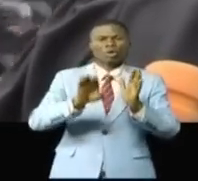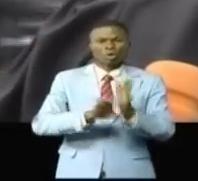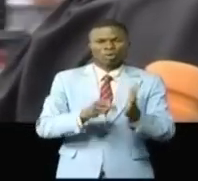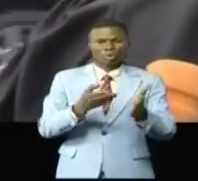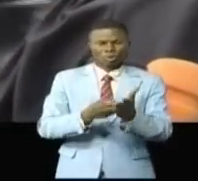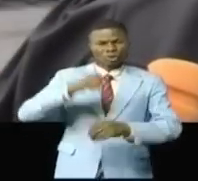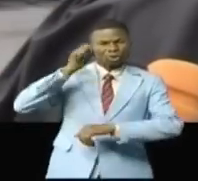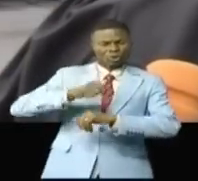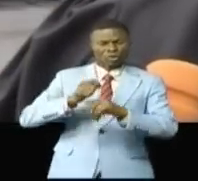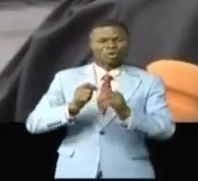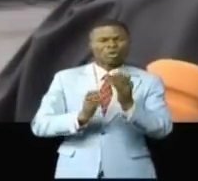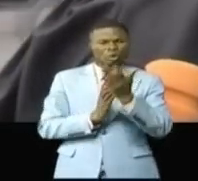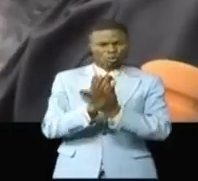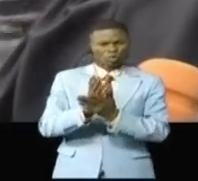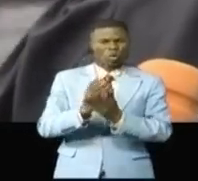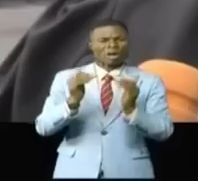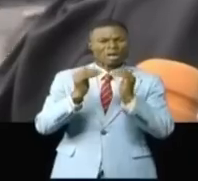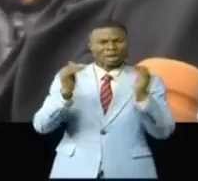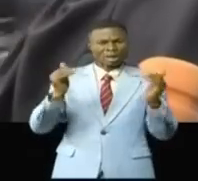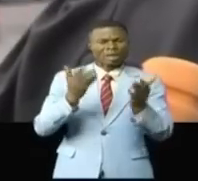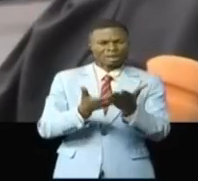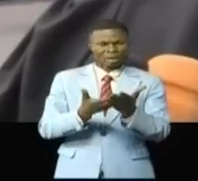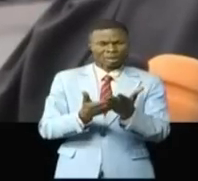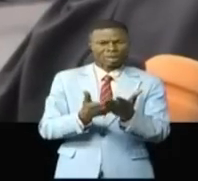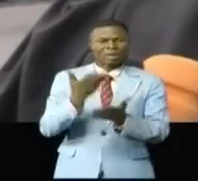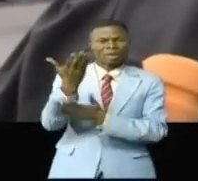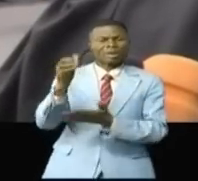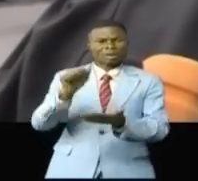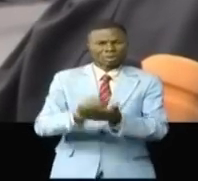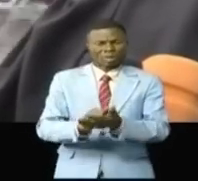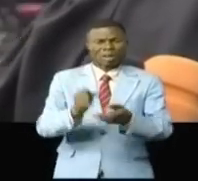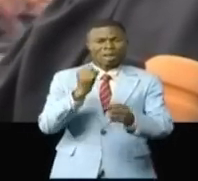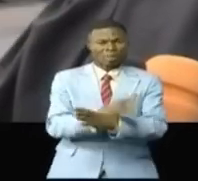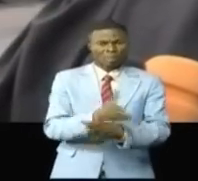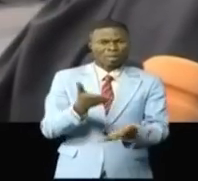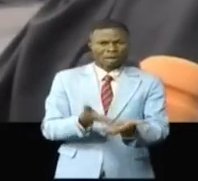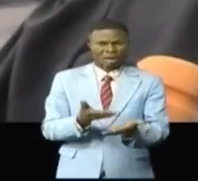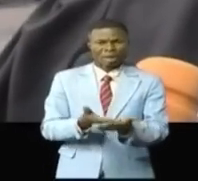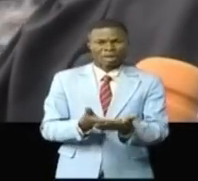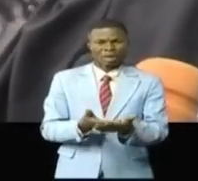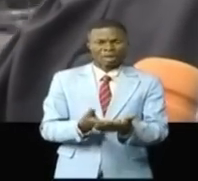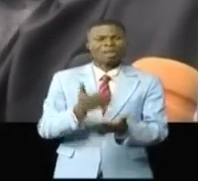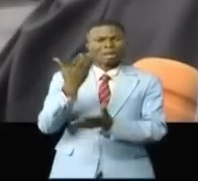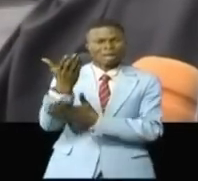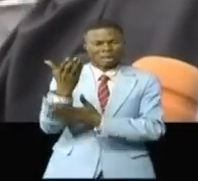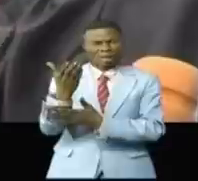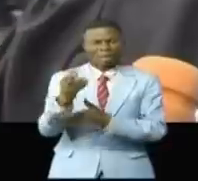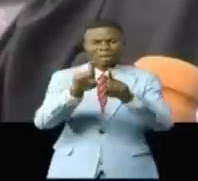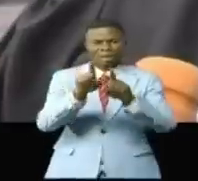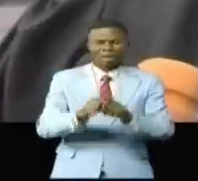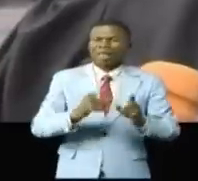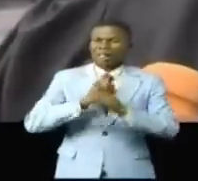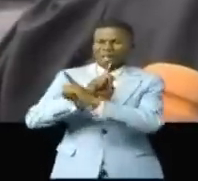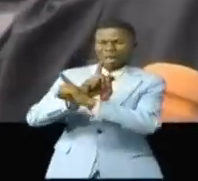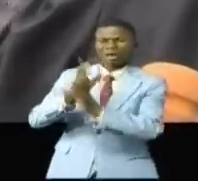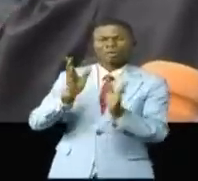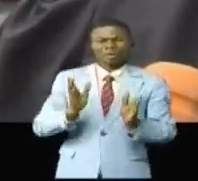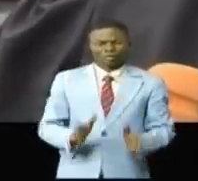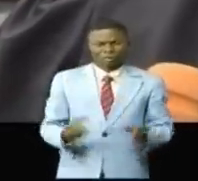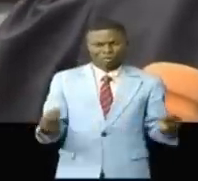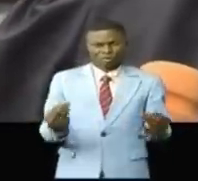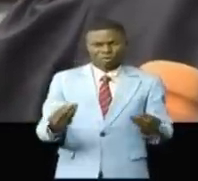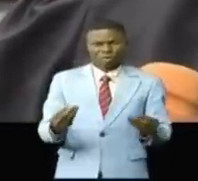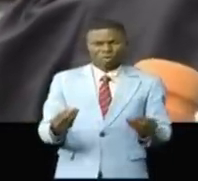d'une justice équitable. Et c'est ce que nous avons sollicité et nous sommes prêts à plaider, nous sommes prêts à défendre parce que